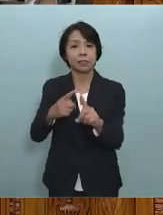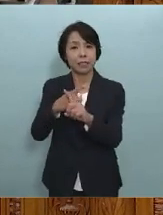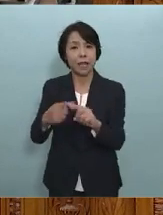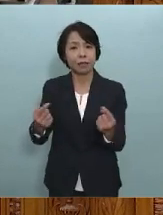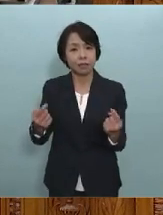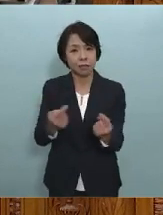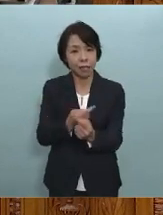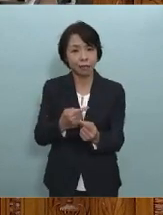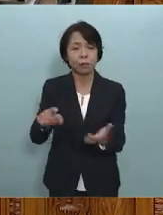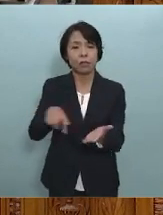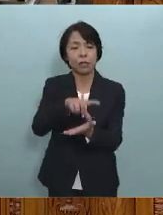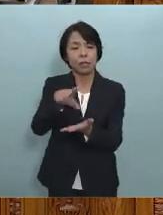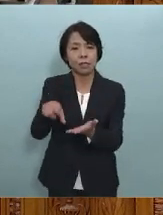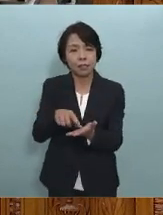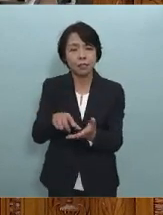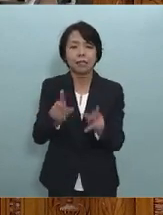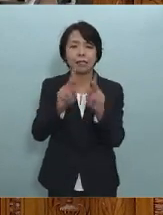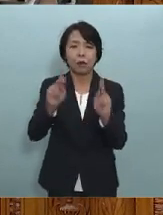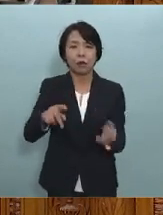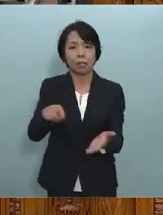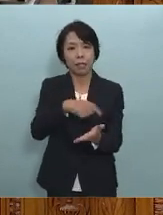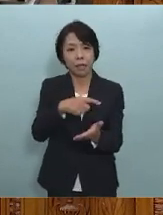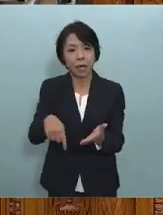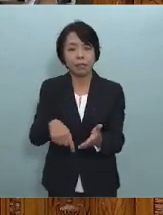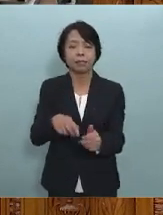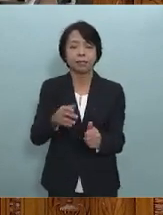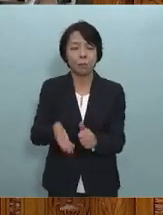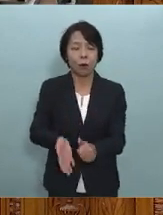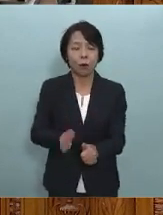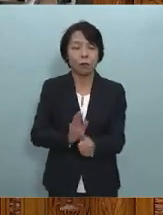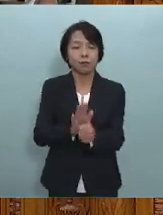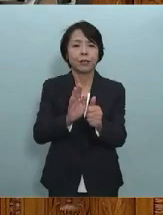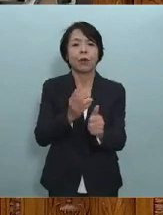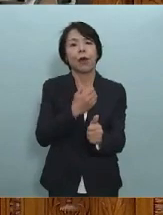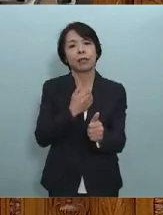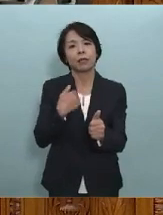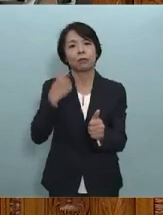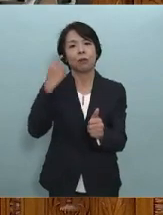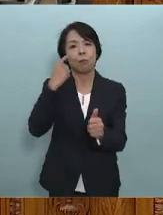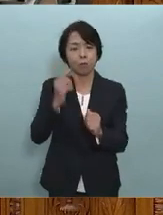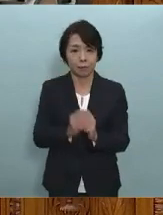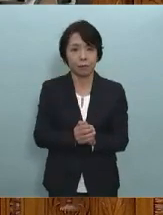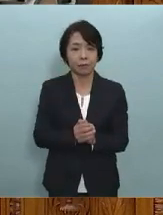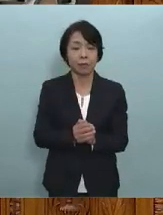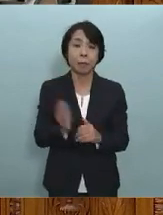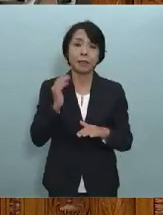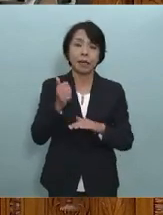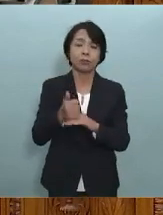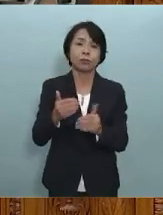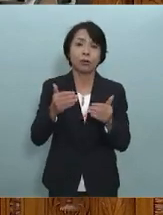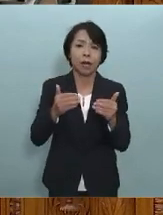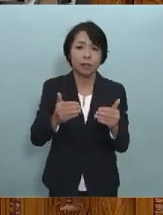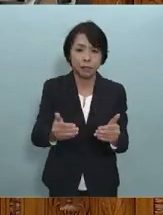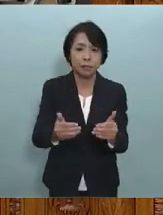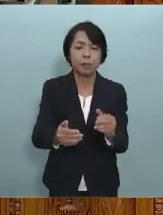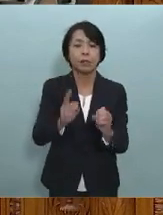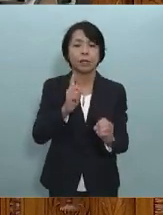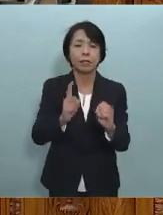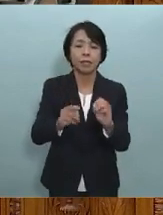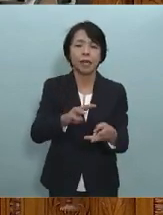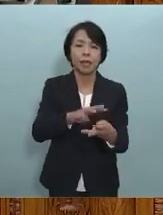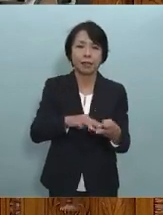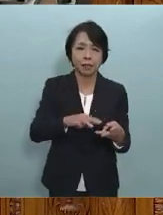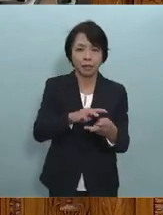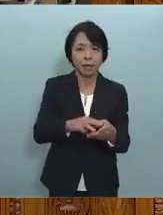な課題解決にも寄与できますさらに総理が推進するデジタル田園都市国家